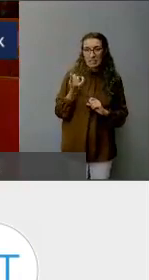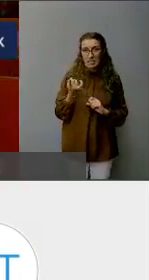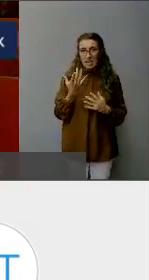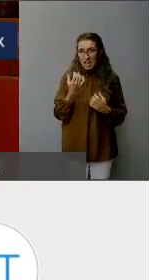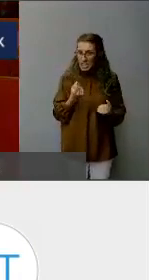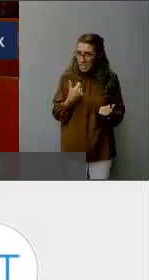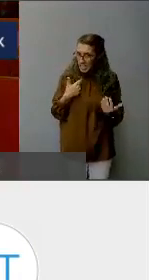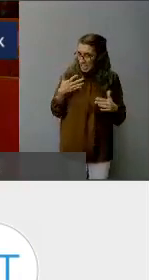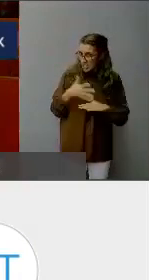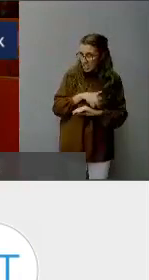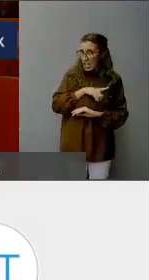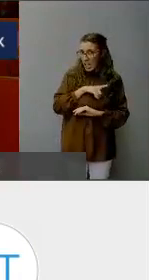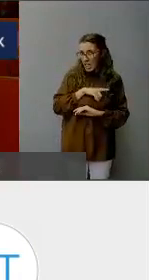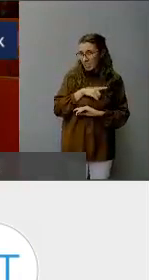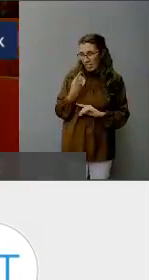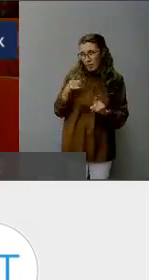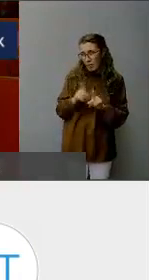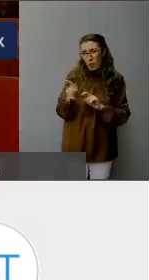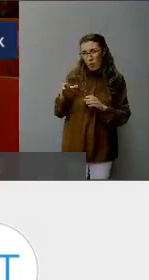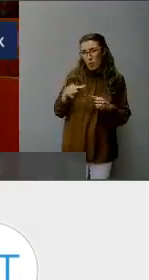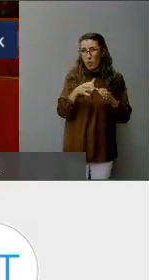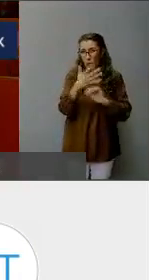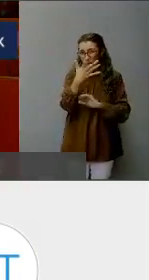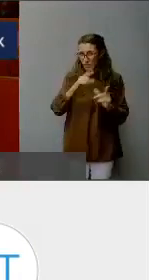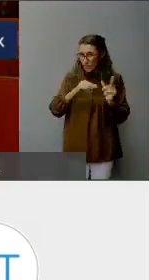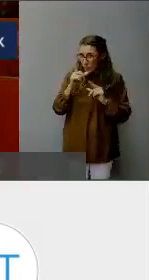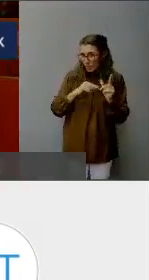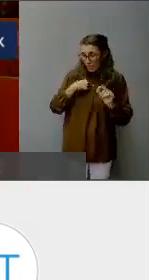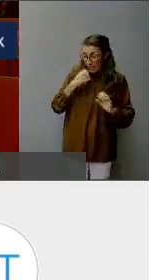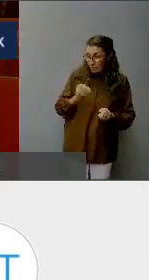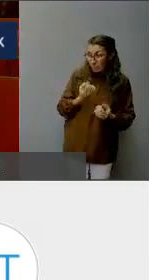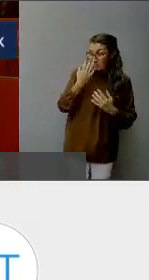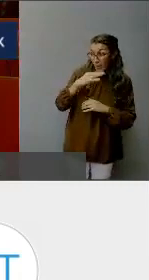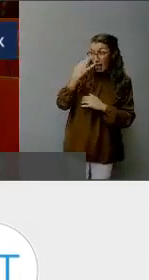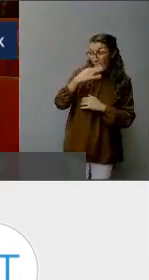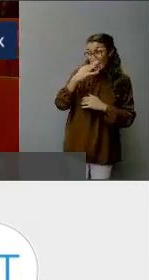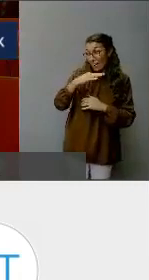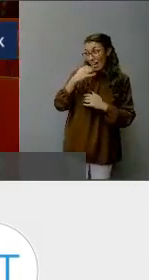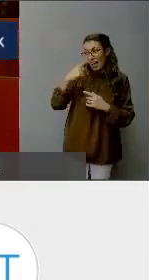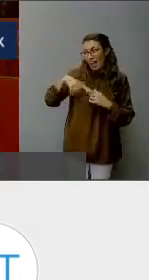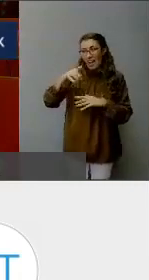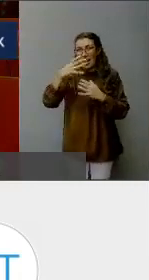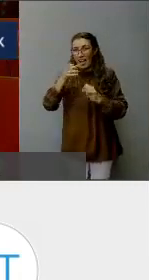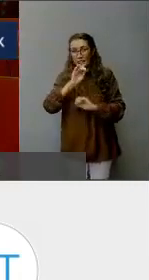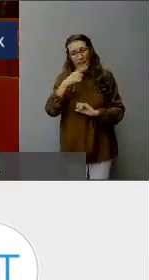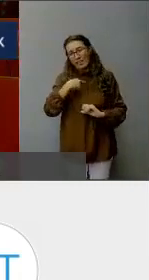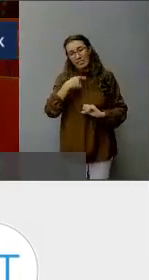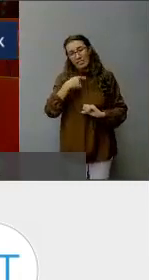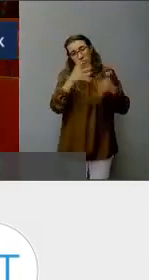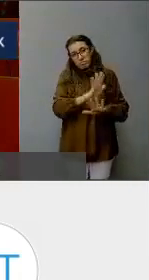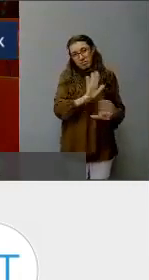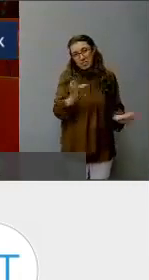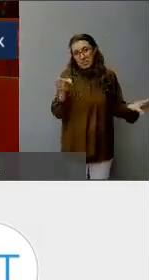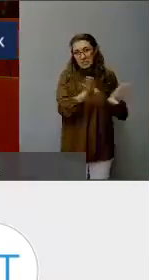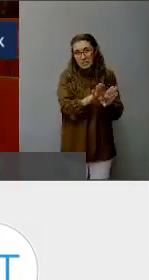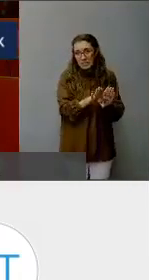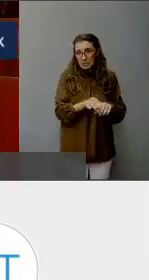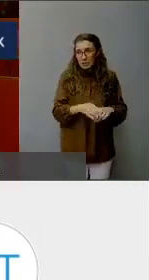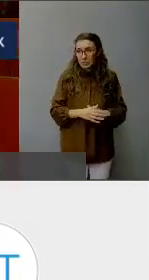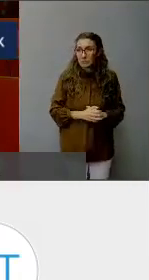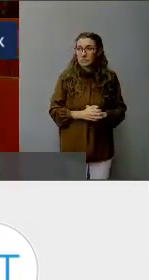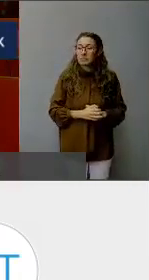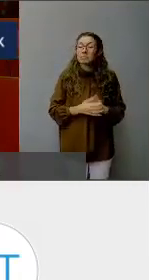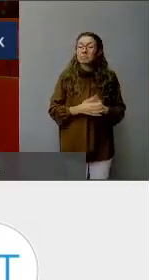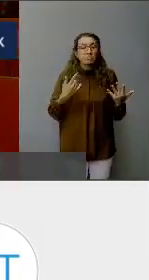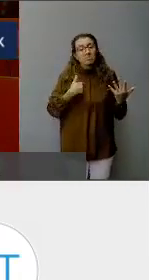completi 5 stelle al fatto che uno possa anche esprimersi chiudo qui per favore chiudo valore chiudo